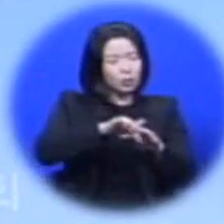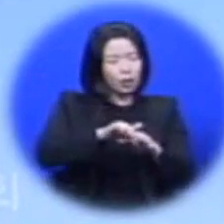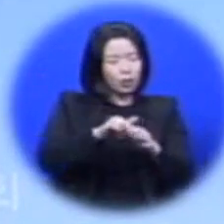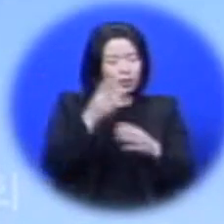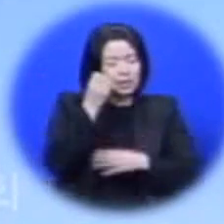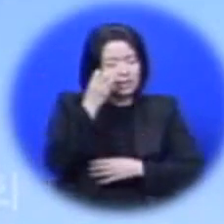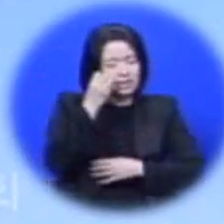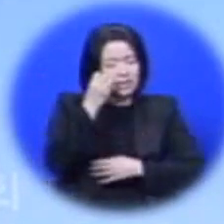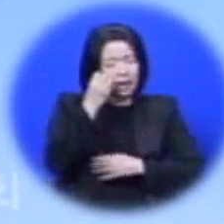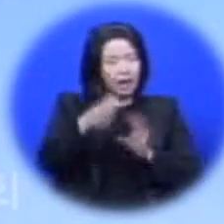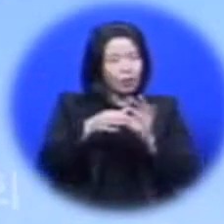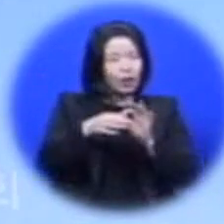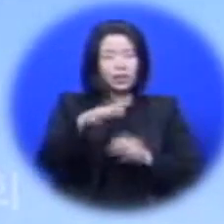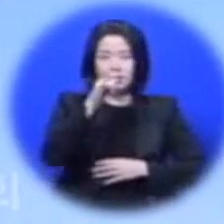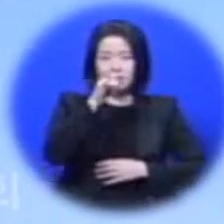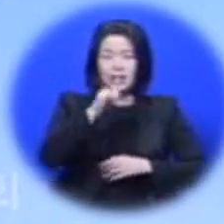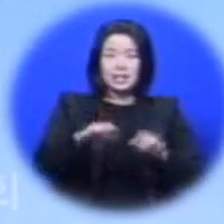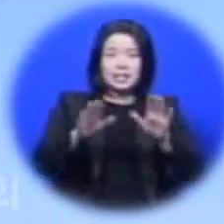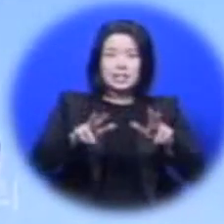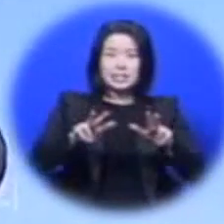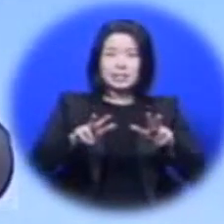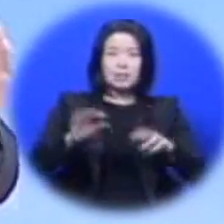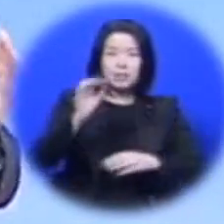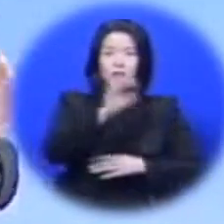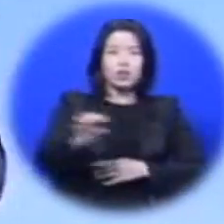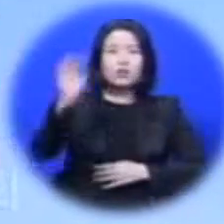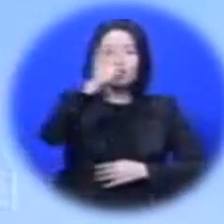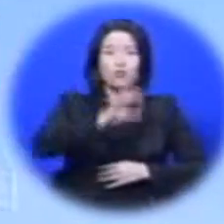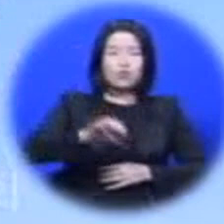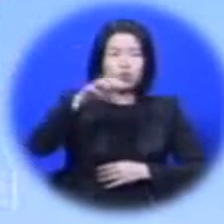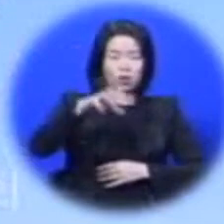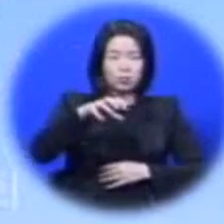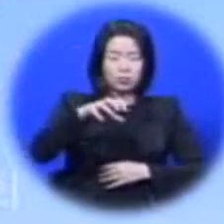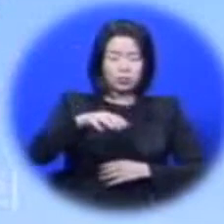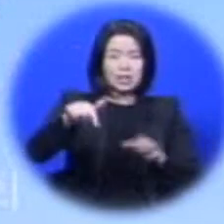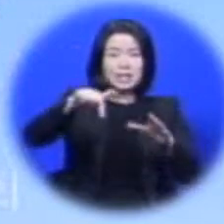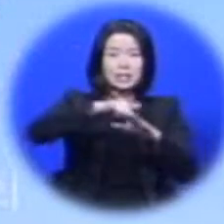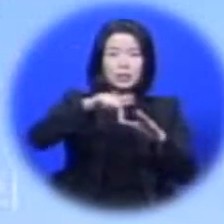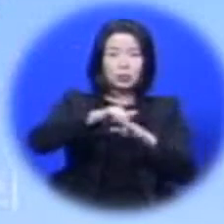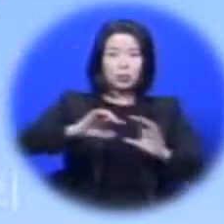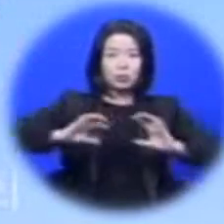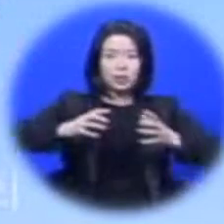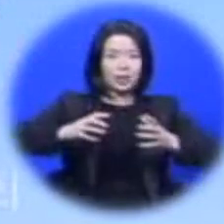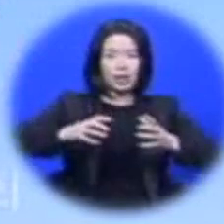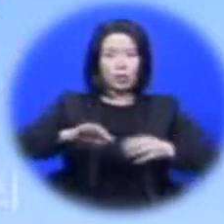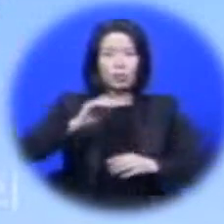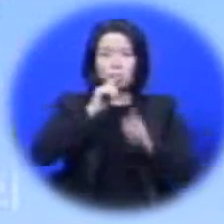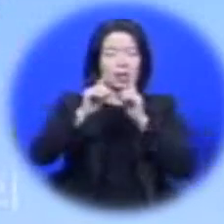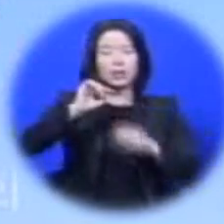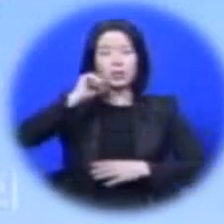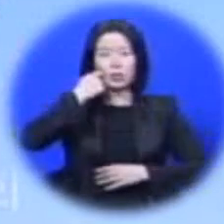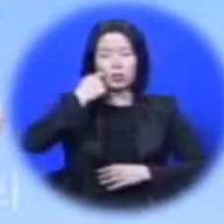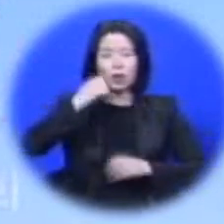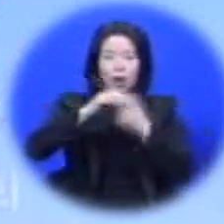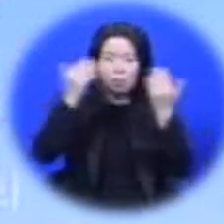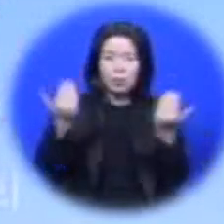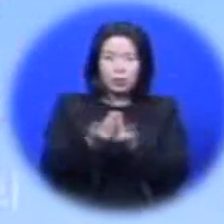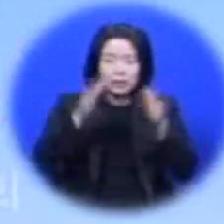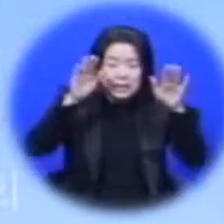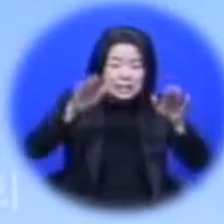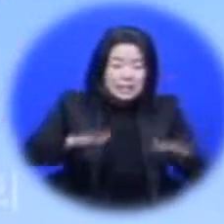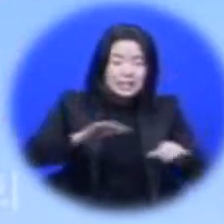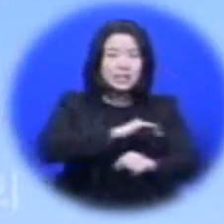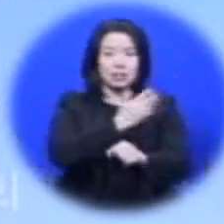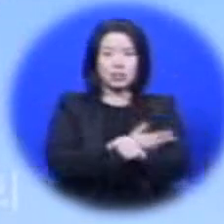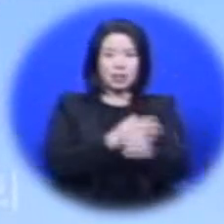있습니다. 지금 유럽은 기독교 국가라고 말하기가 어려워졌습니다. 다 이슬람 세력이 다